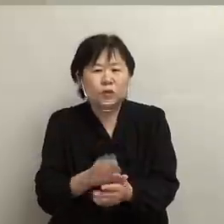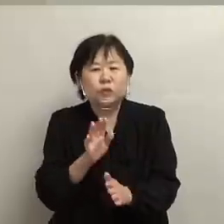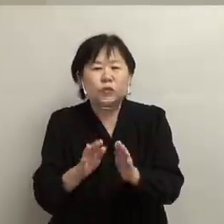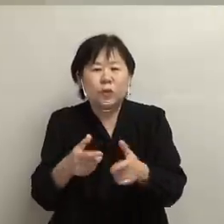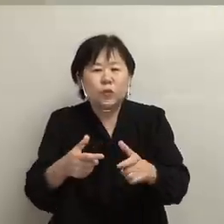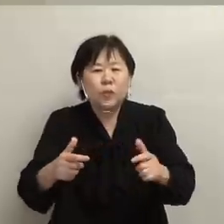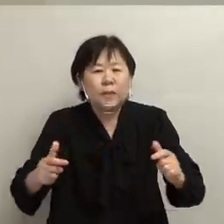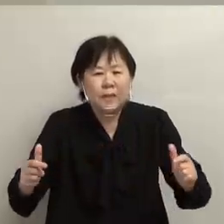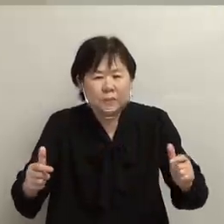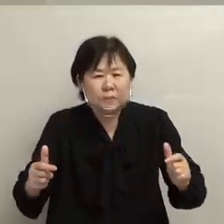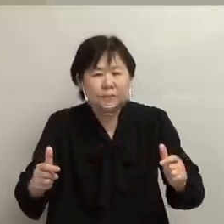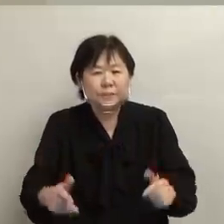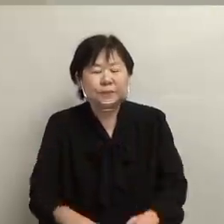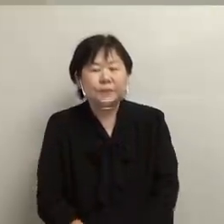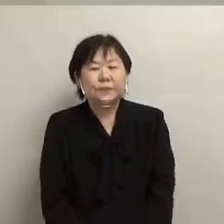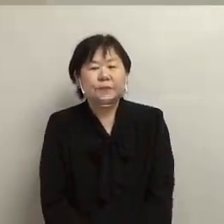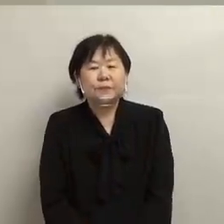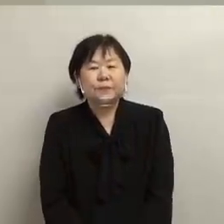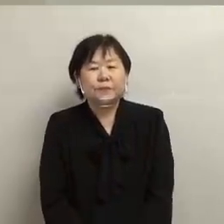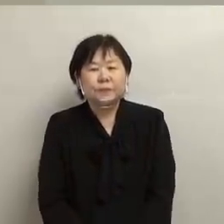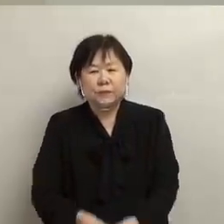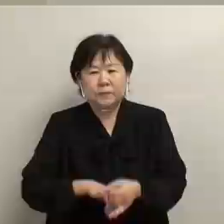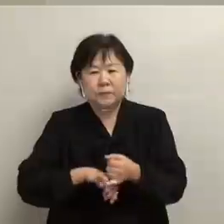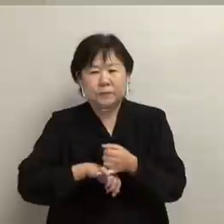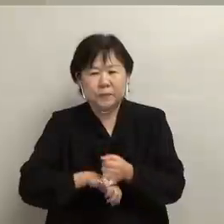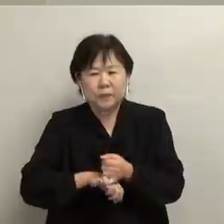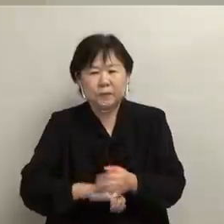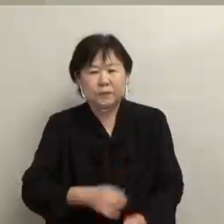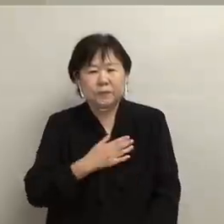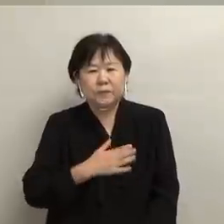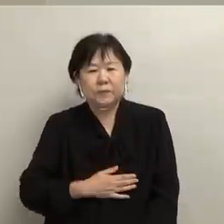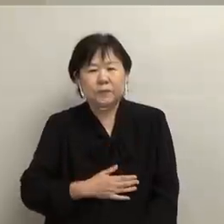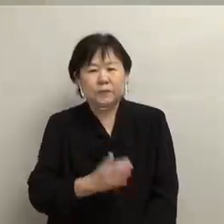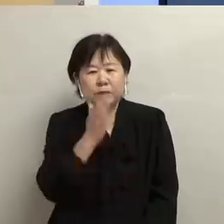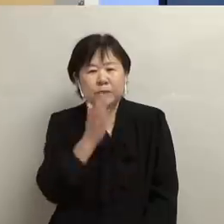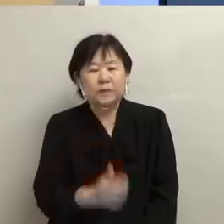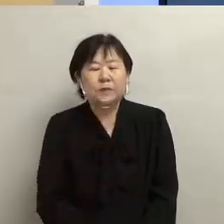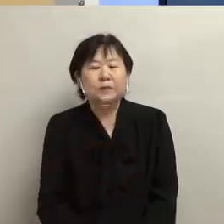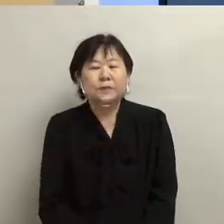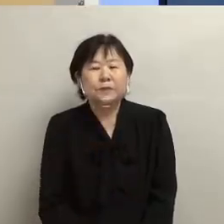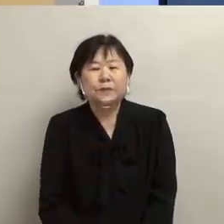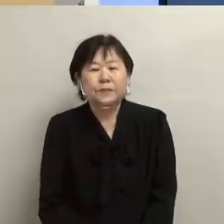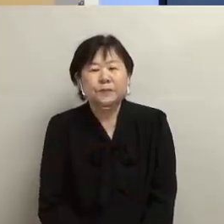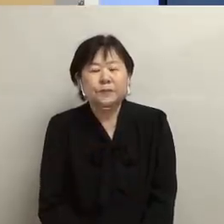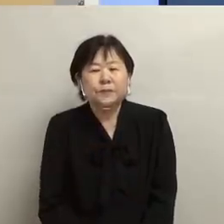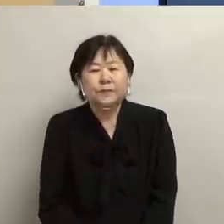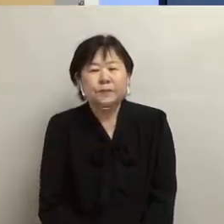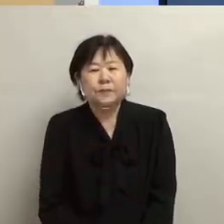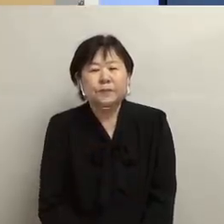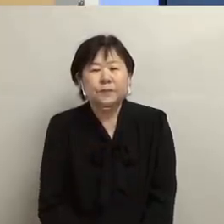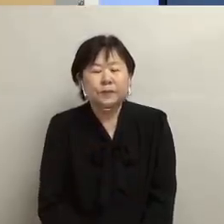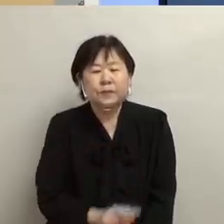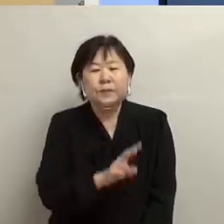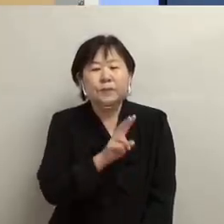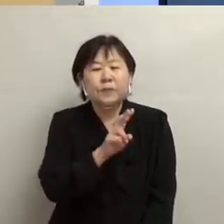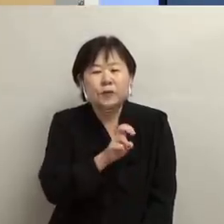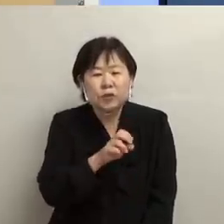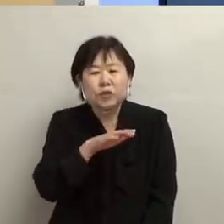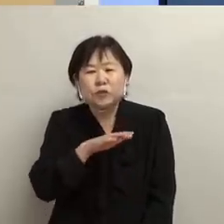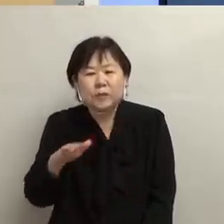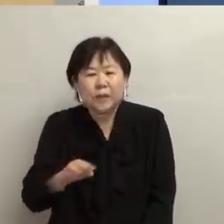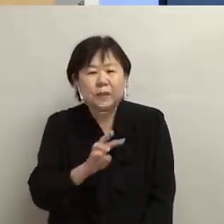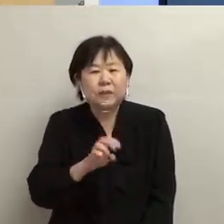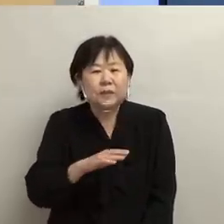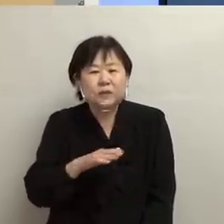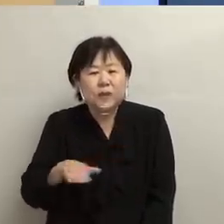こういう事をですねええぜひ認識をいただきたいと思っています加えて20代30代の若者の方々